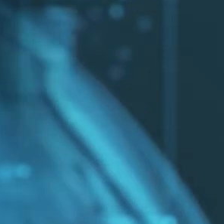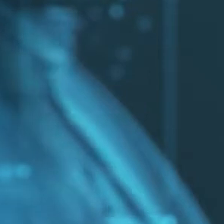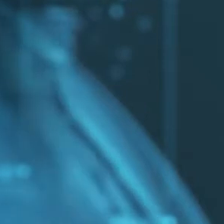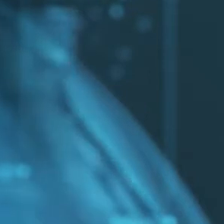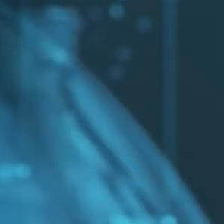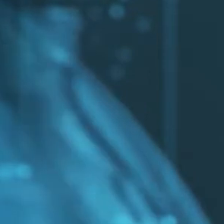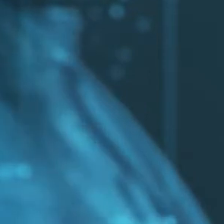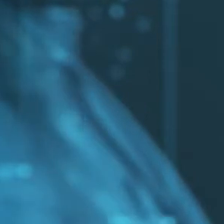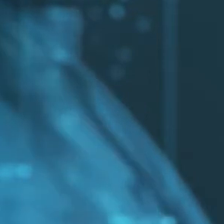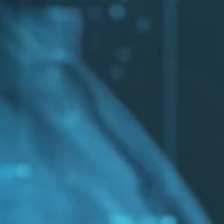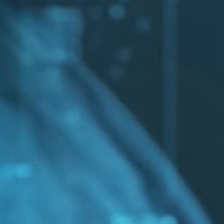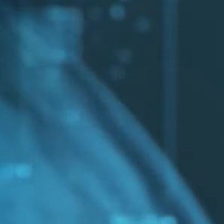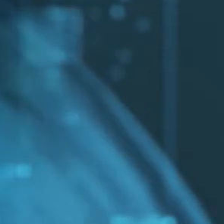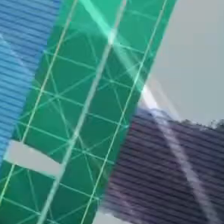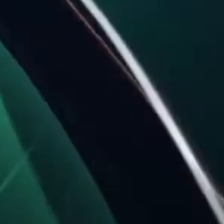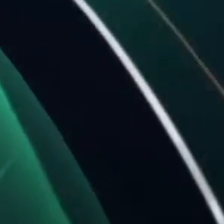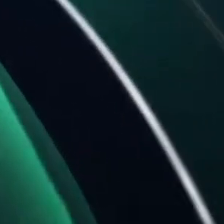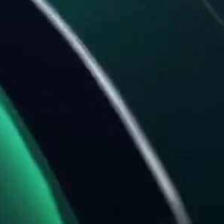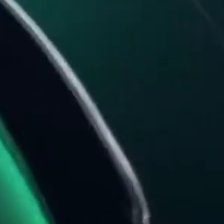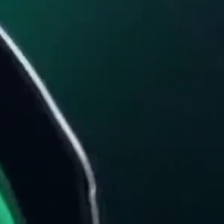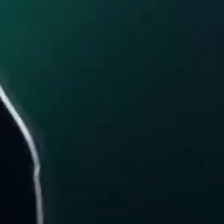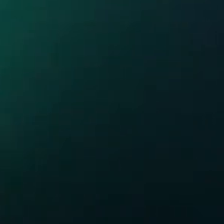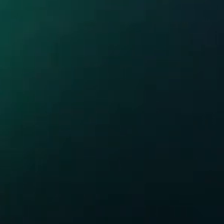деген үміттемін делінген жеделхатта.